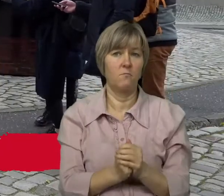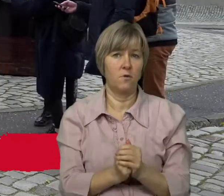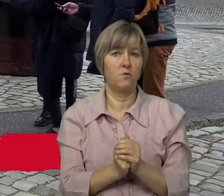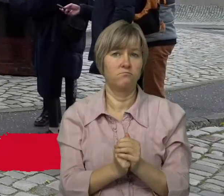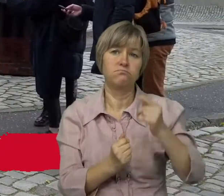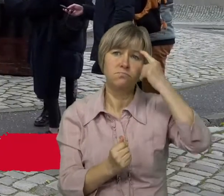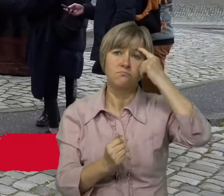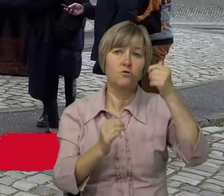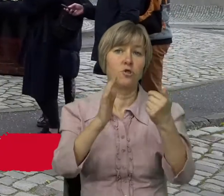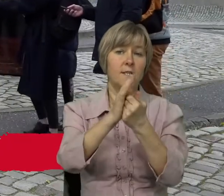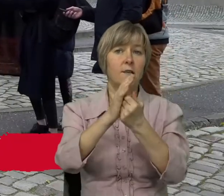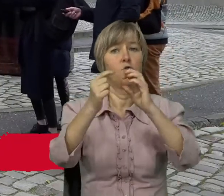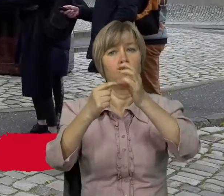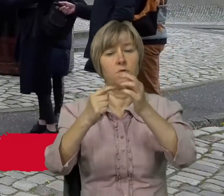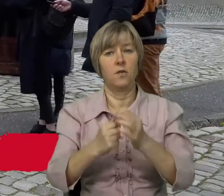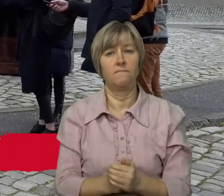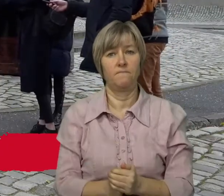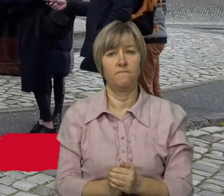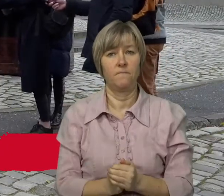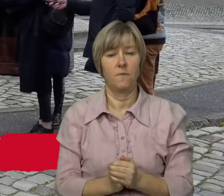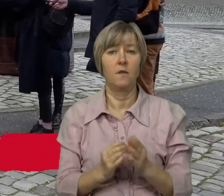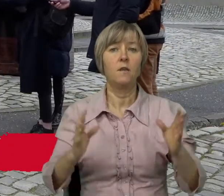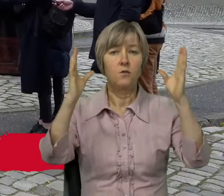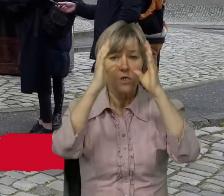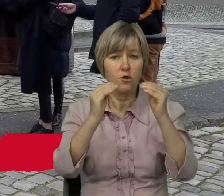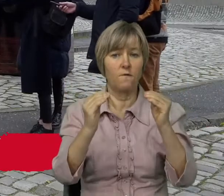dyrektorze. Dzień dobry, szanowni państwo.